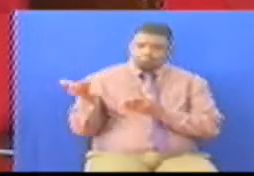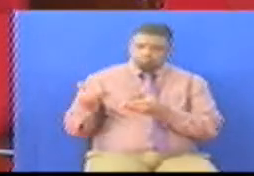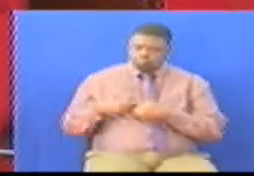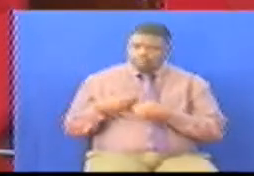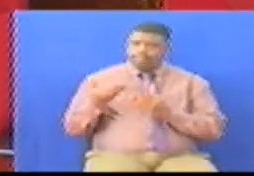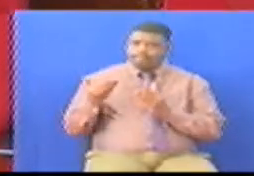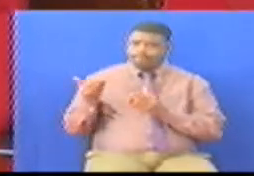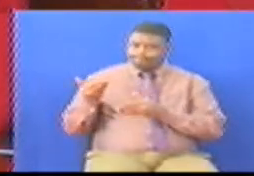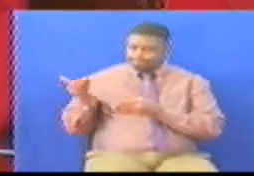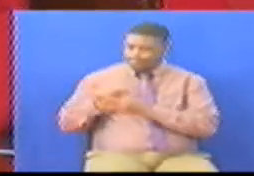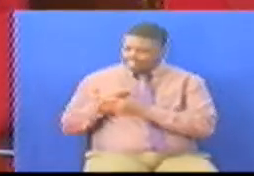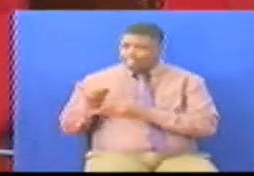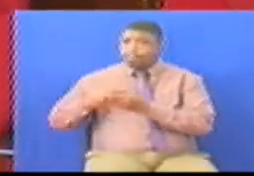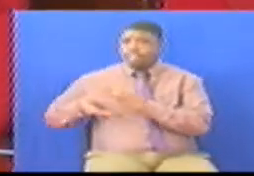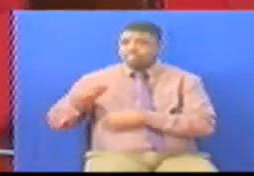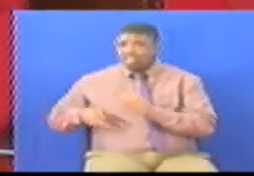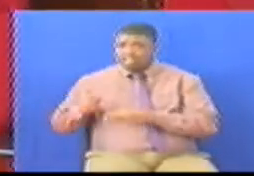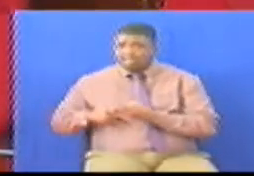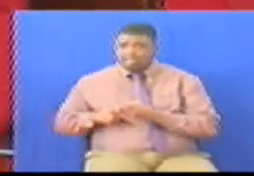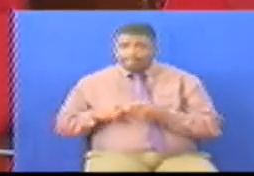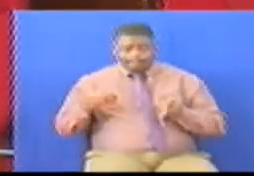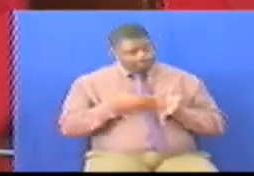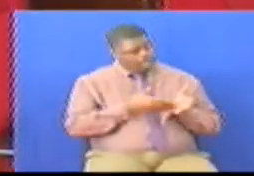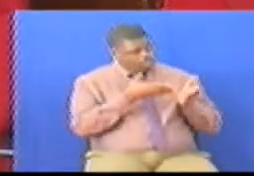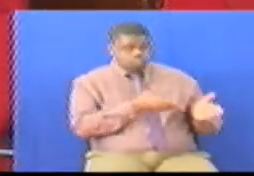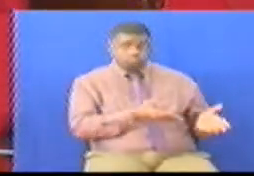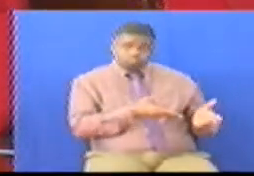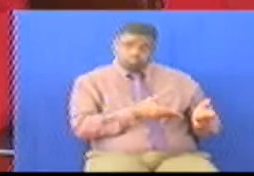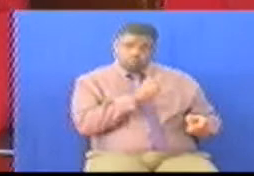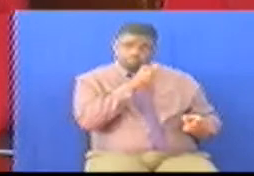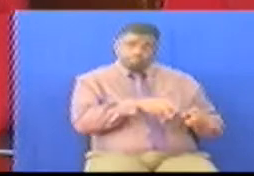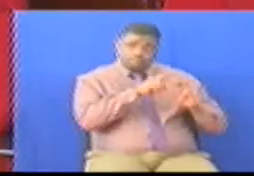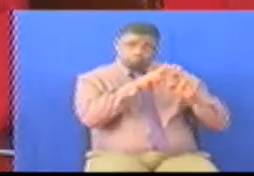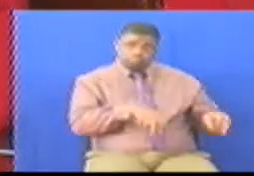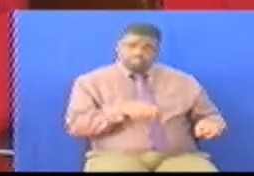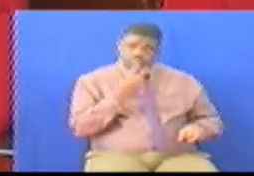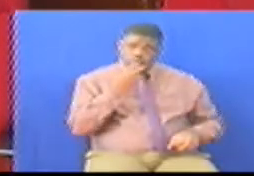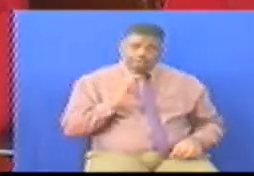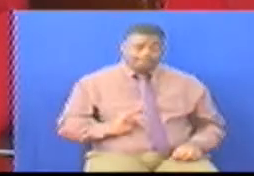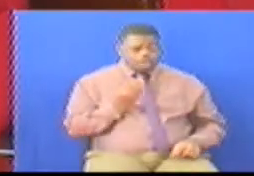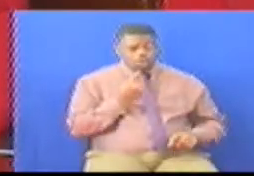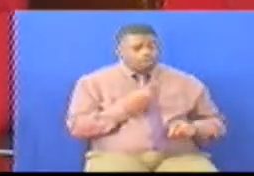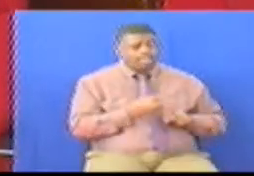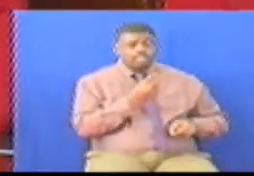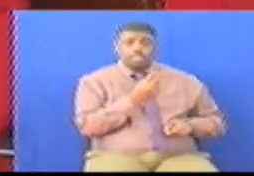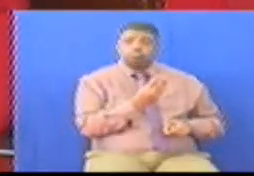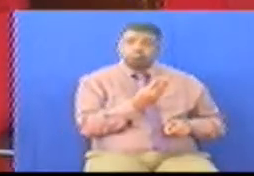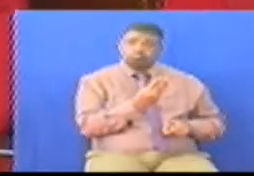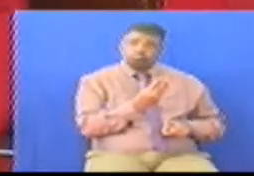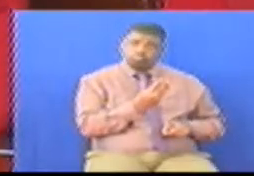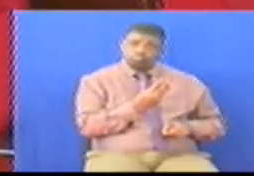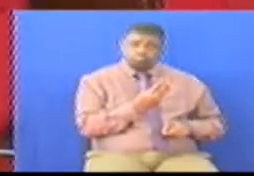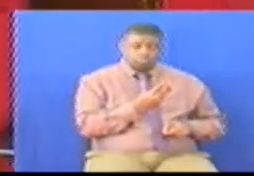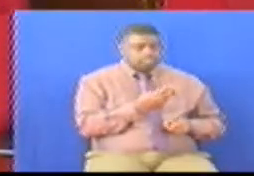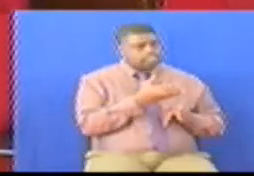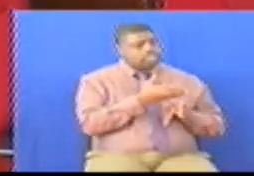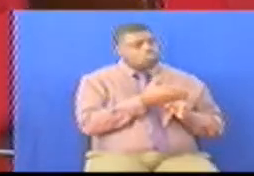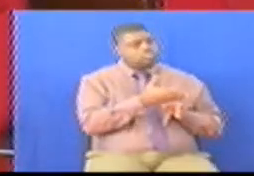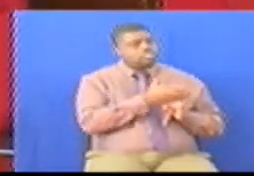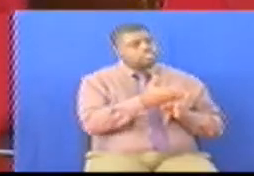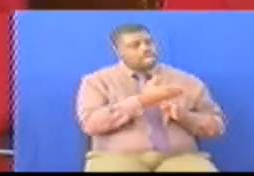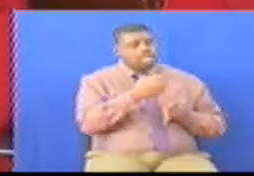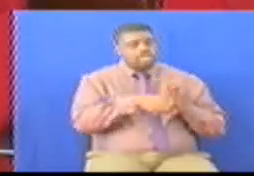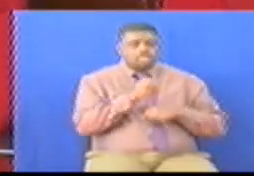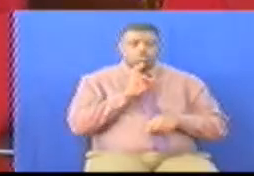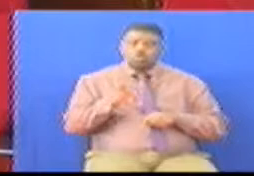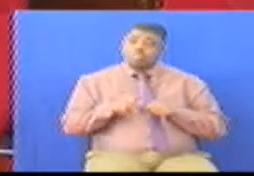huu hadi ukaguzi na kamili ya CAG alibaini zaidi ya shilingi bilioni 300 zilikuwa zinahusika katika hoja